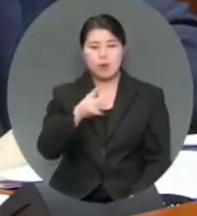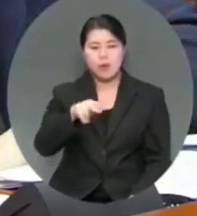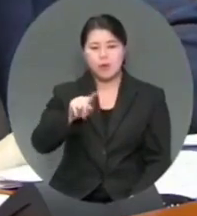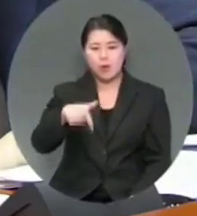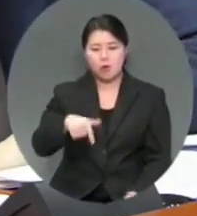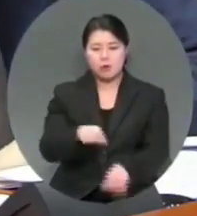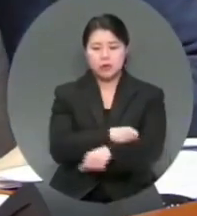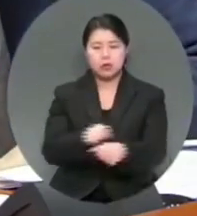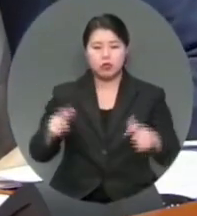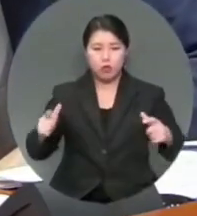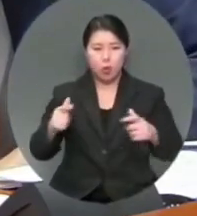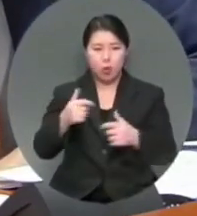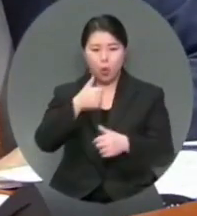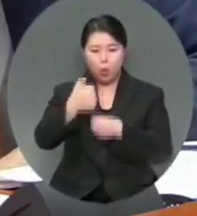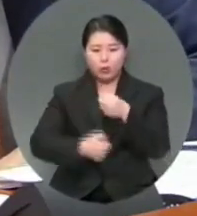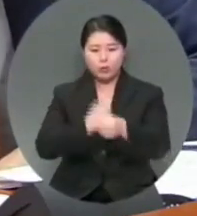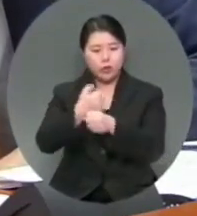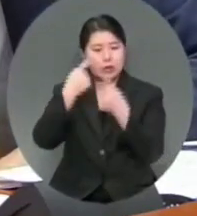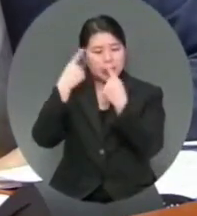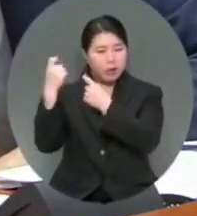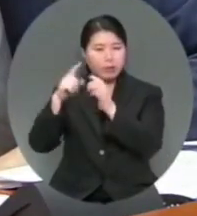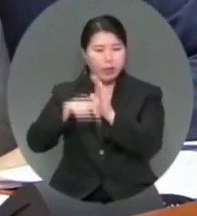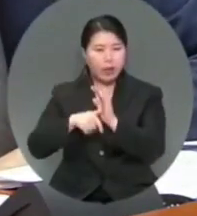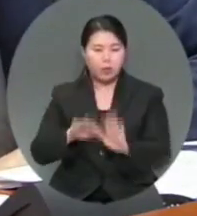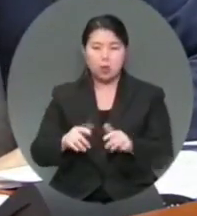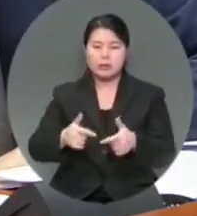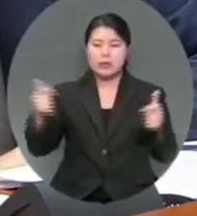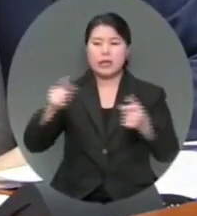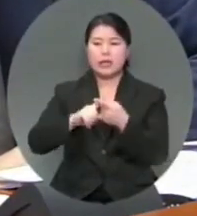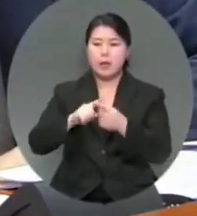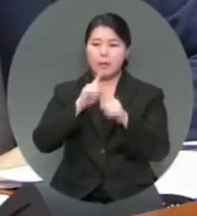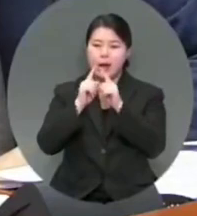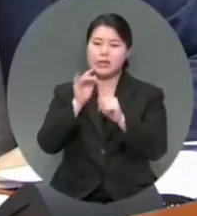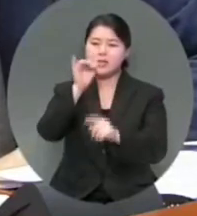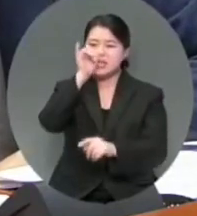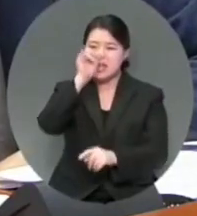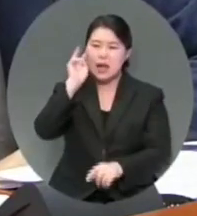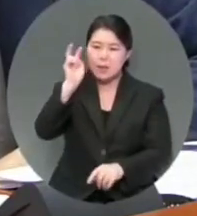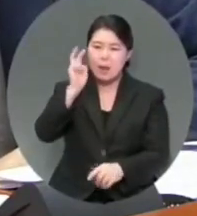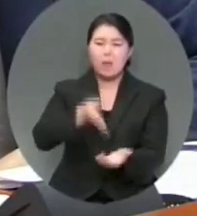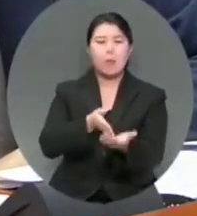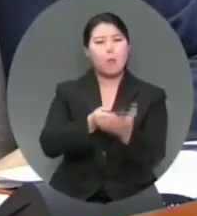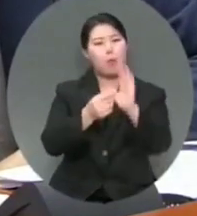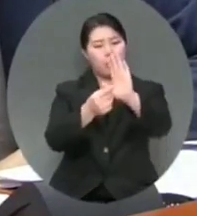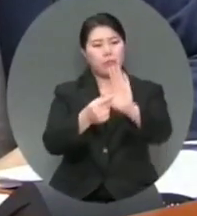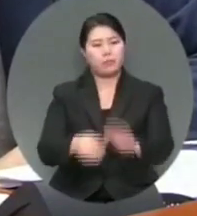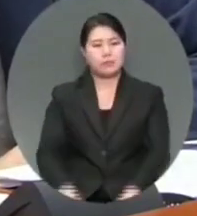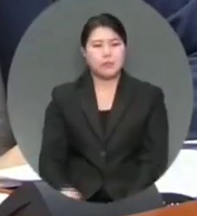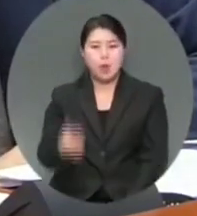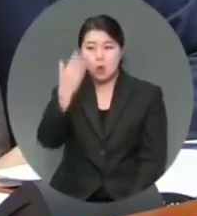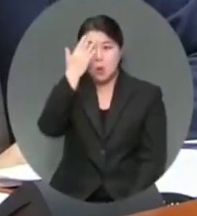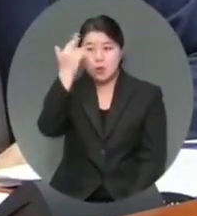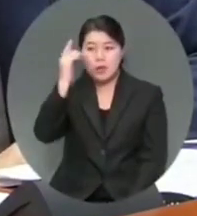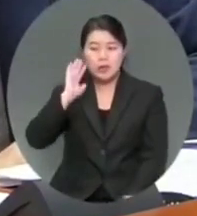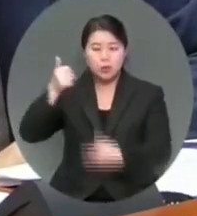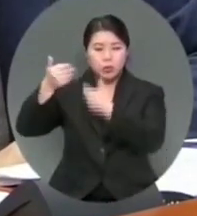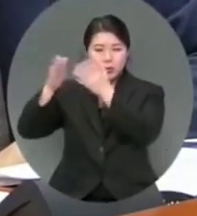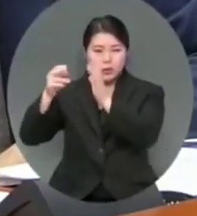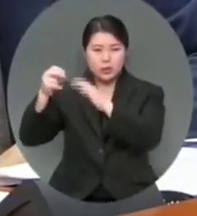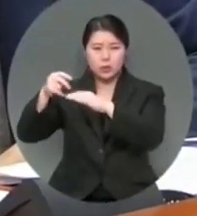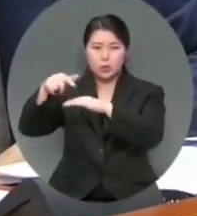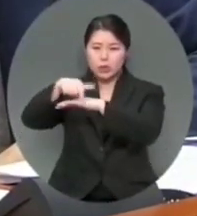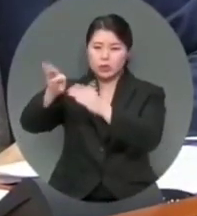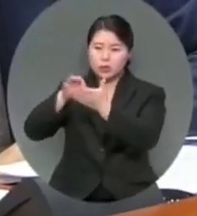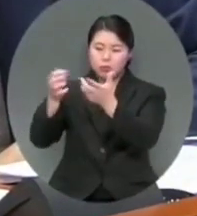가서 증액에 대한 메시지를 낼 것이다라는 보도가 있었습니다. 혹시 그 용산 대통령실과 기재부, 과기부